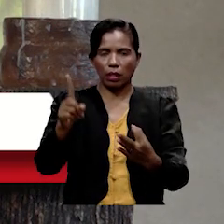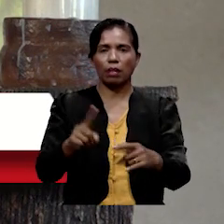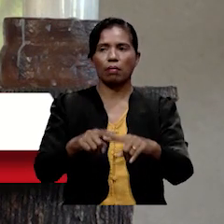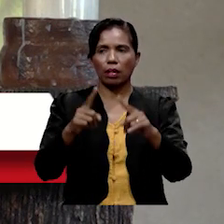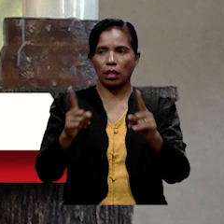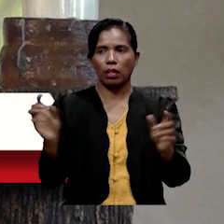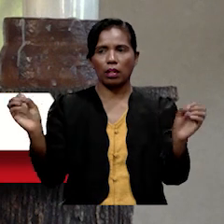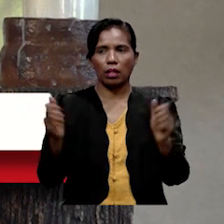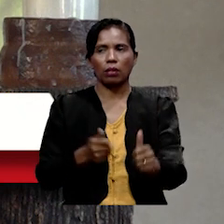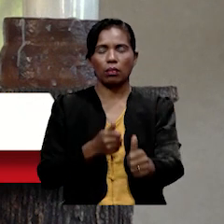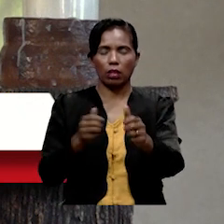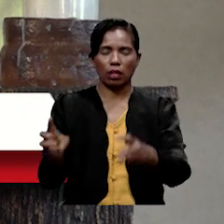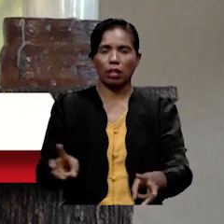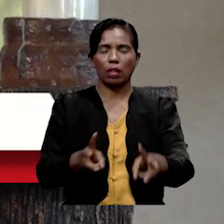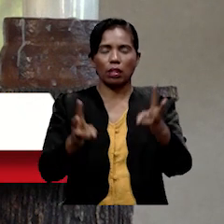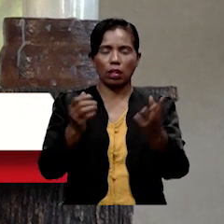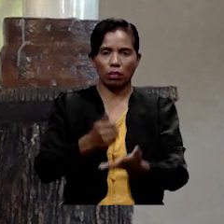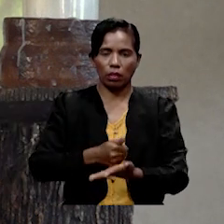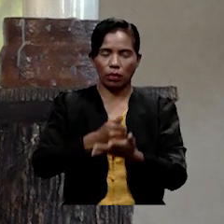ela vai dar a vida para a santidade.